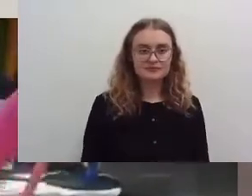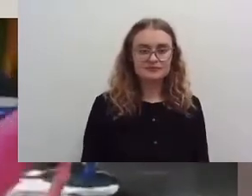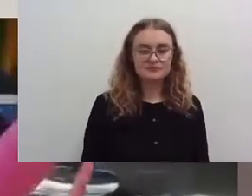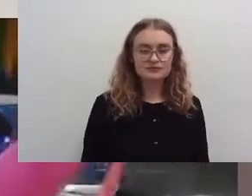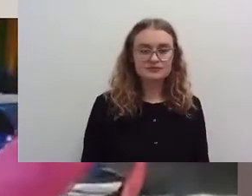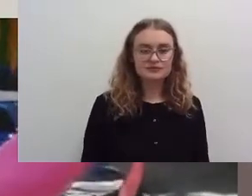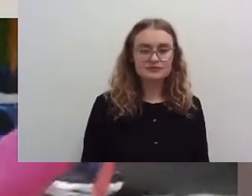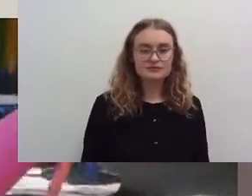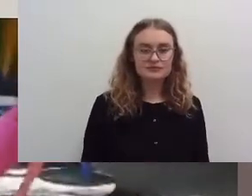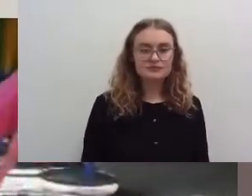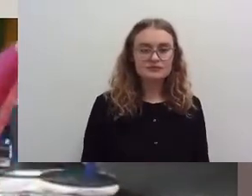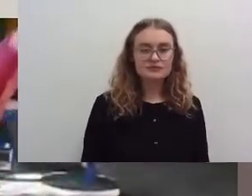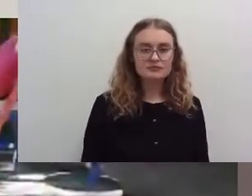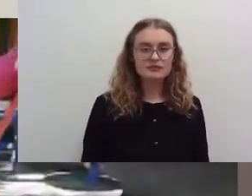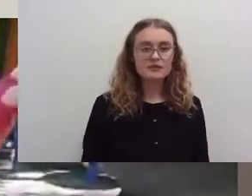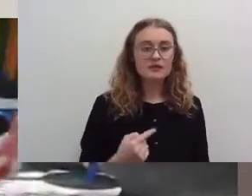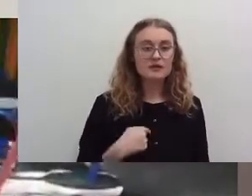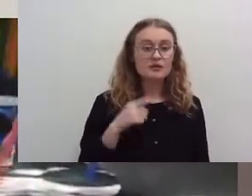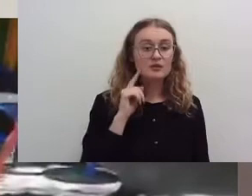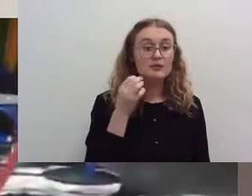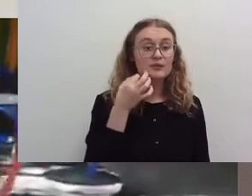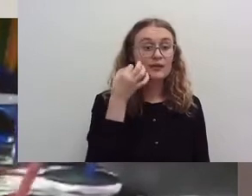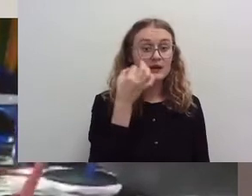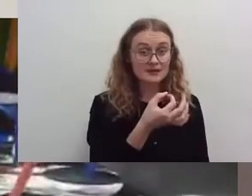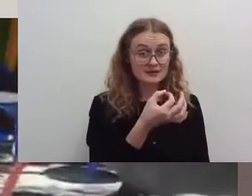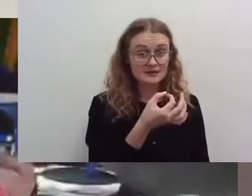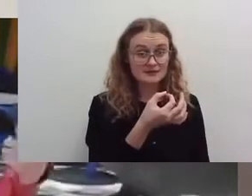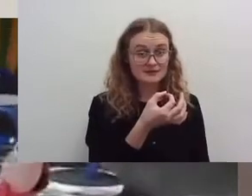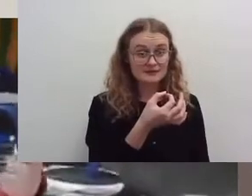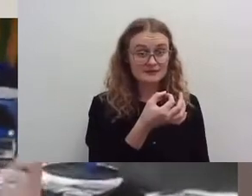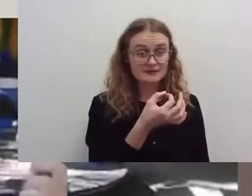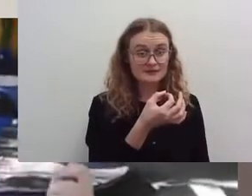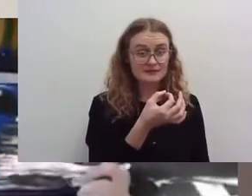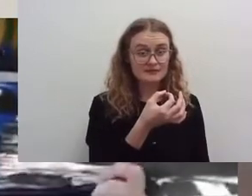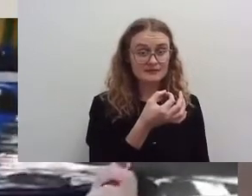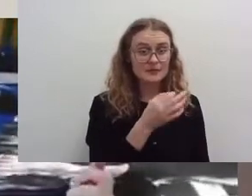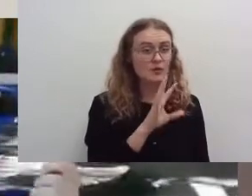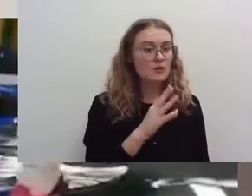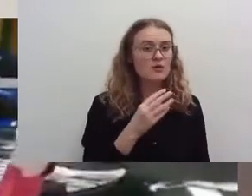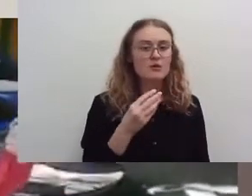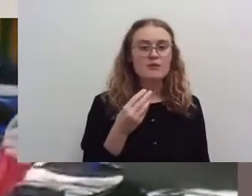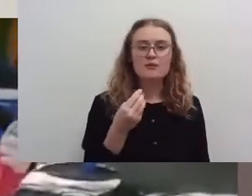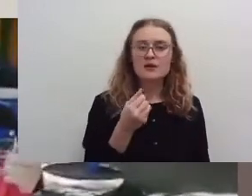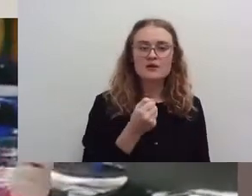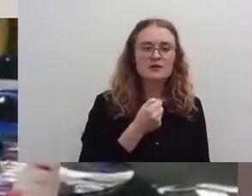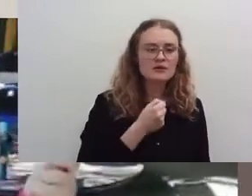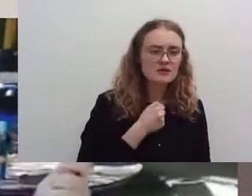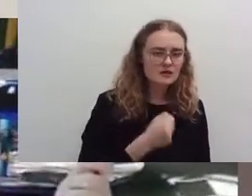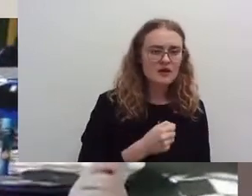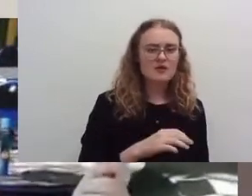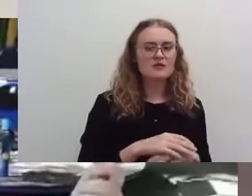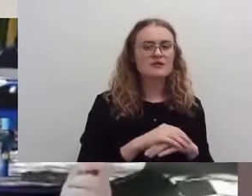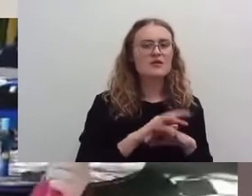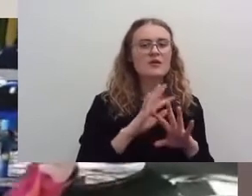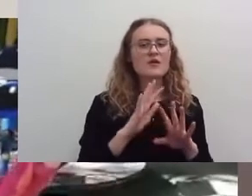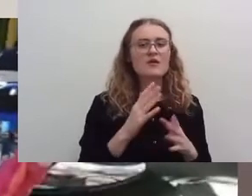Aš visiem noriu pasakyti, kad jie turėtum daug pinigų, mažiau dirbtum, kad jie turėtum